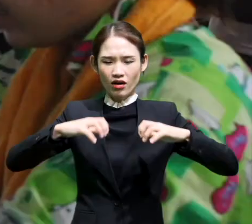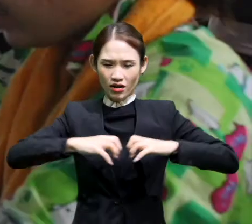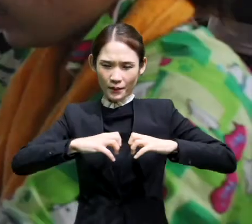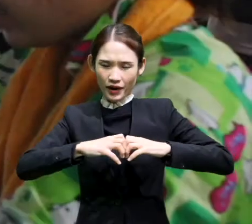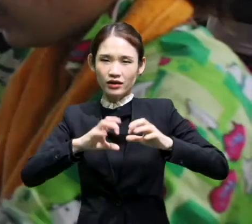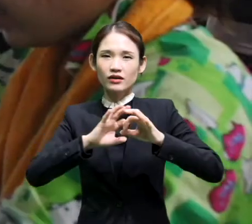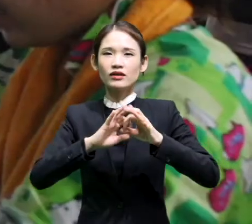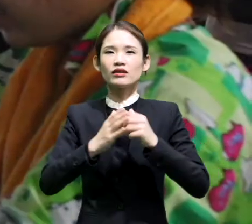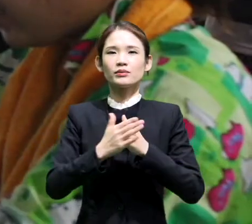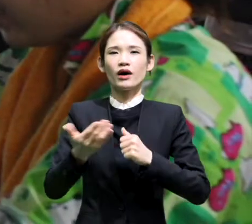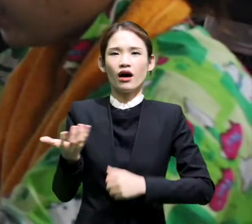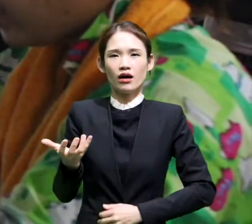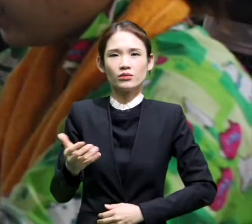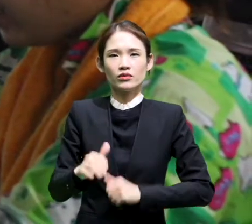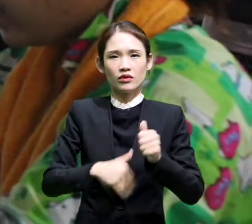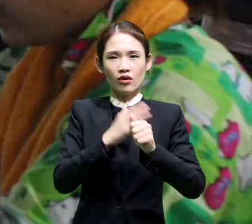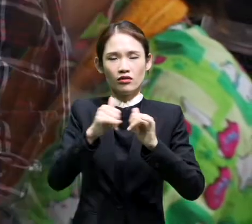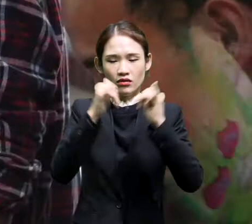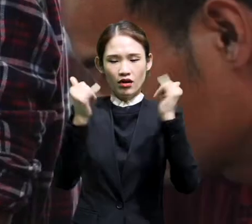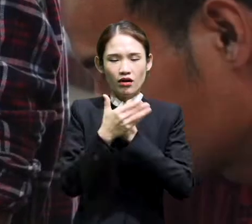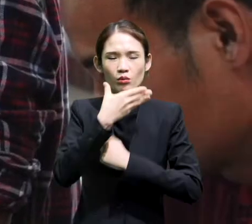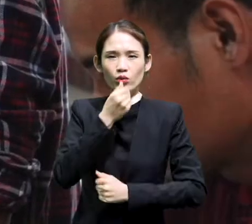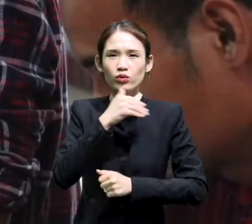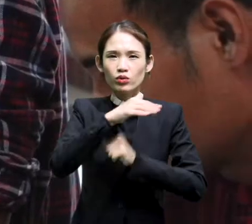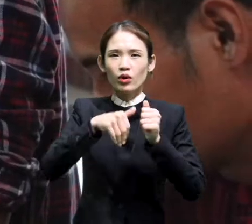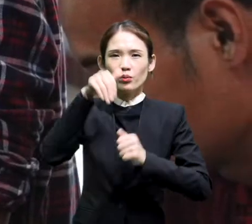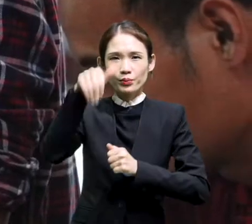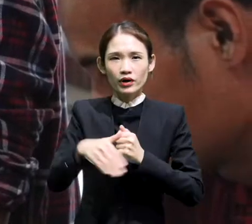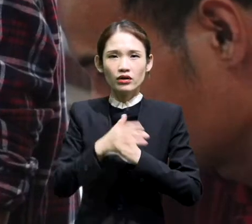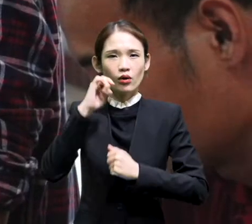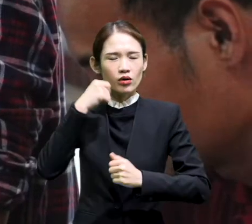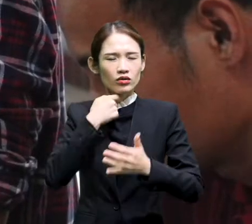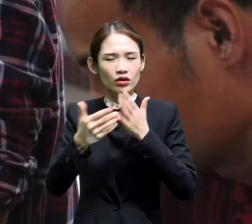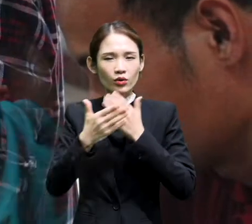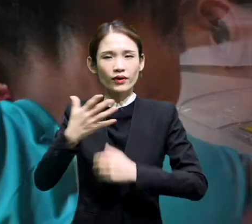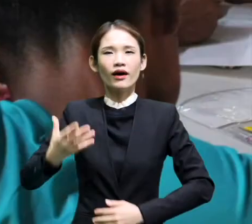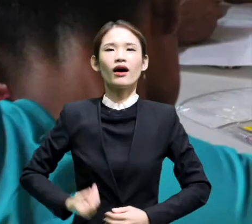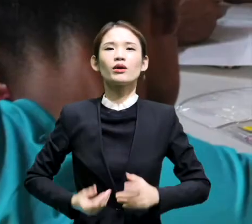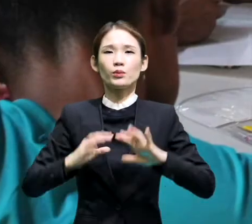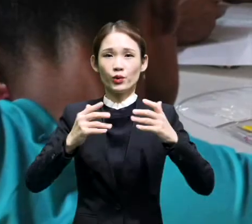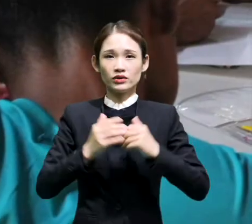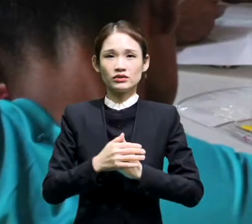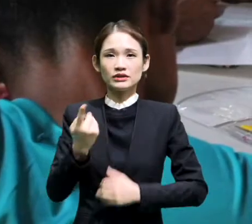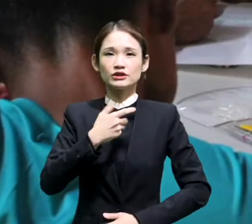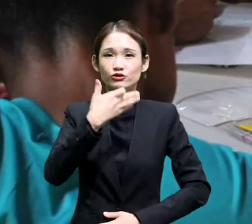오랜 내전으로 인한 아픔과 열악한 사회복지 환경으로 어려움을 겪고 있는 캄보디아.